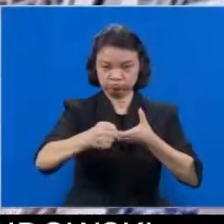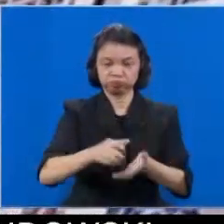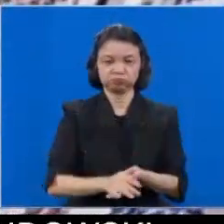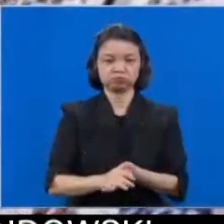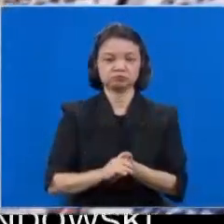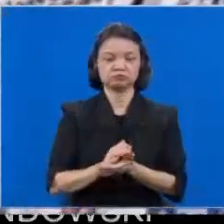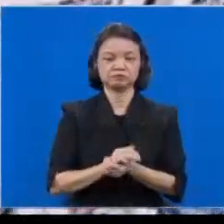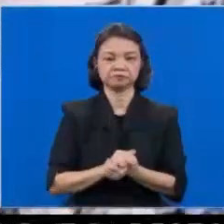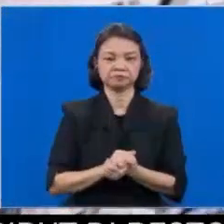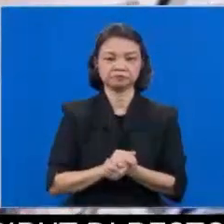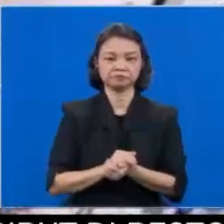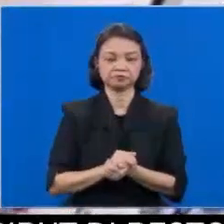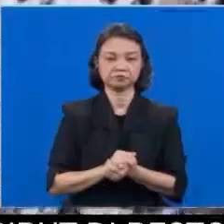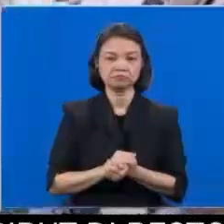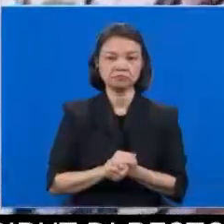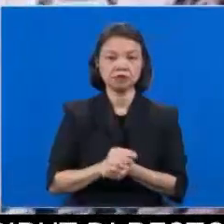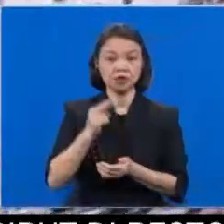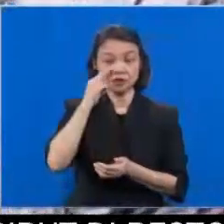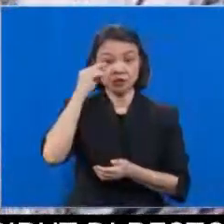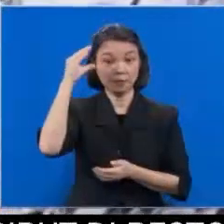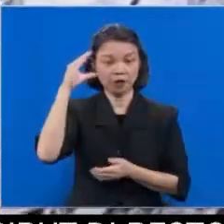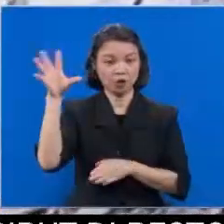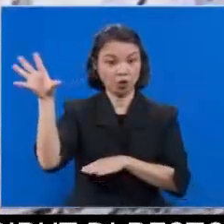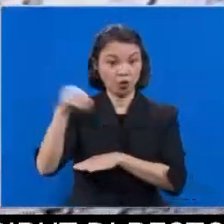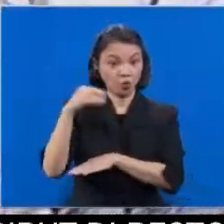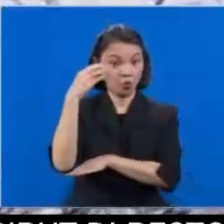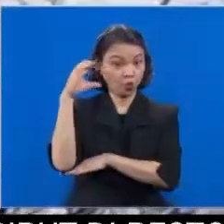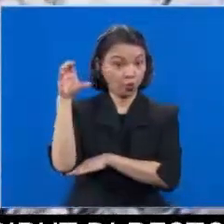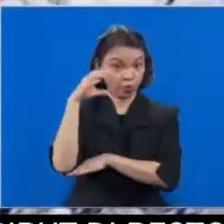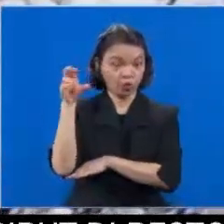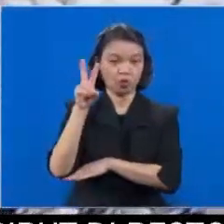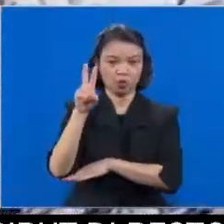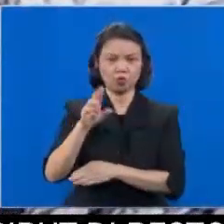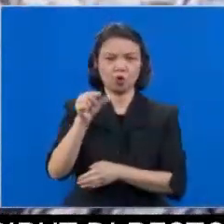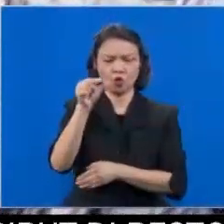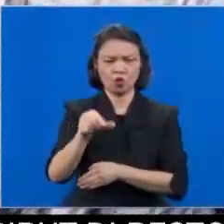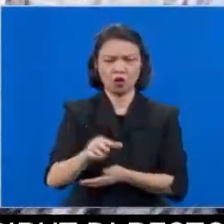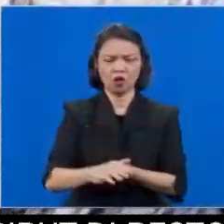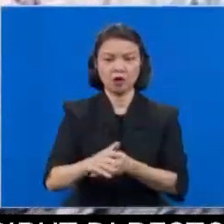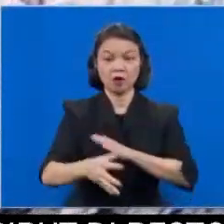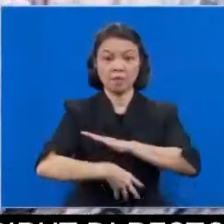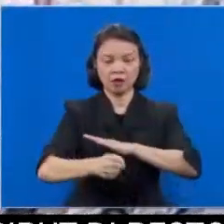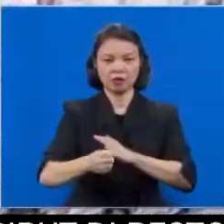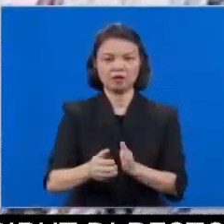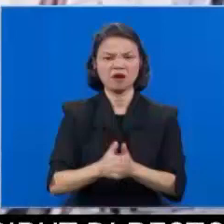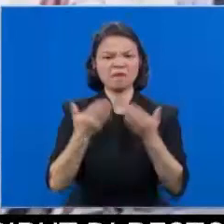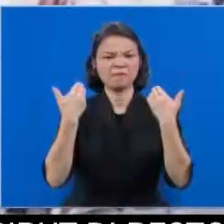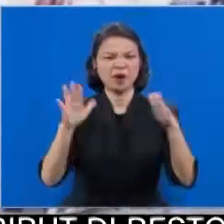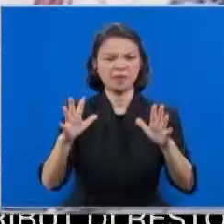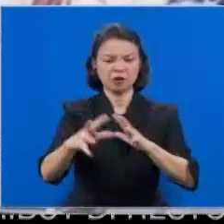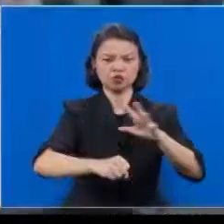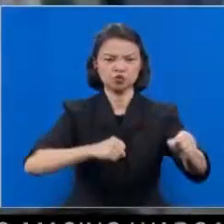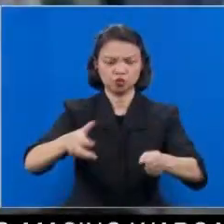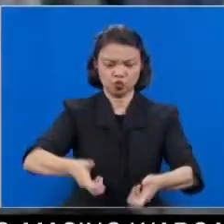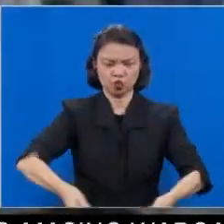Kecamatan Klapa Nunggal, pada Senin pagi juga terekam kamera pengawas. Dua orang maling dengan leluasa menggasak aksesoris ponsel dan